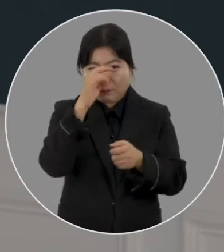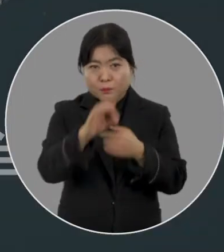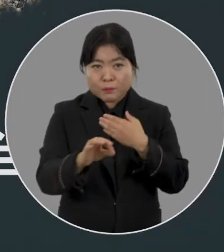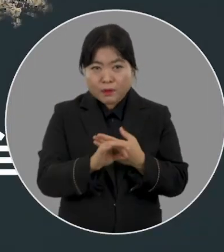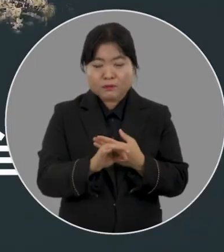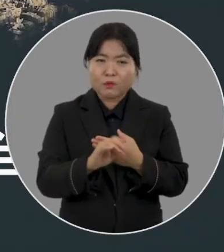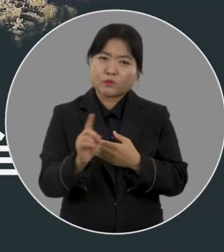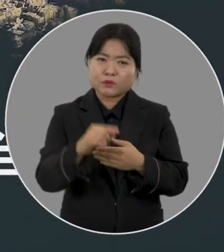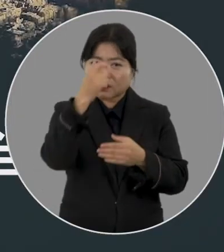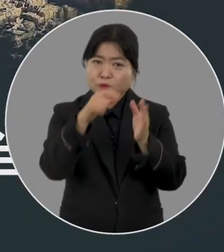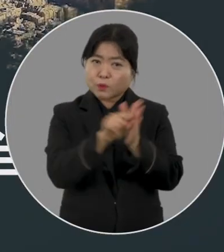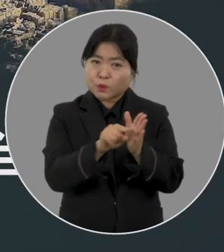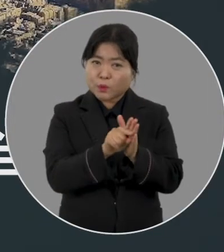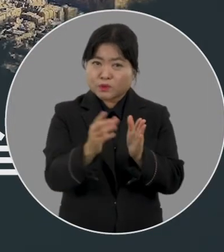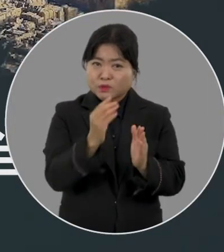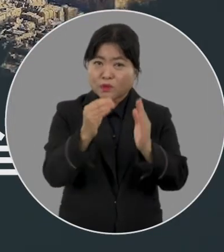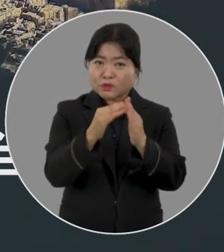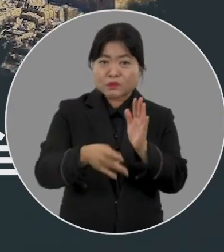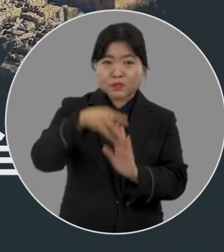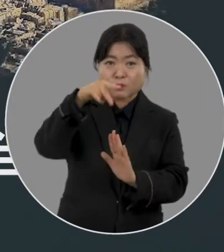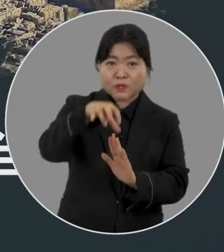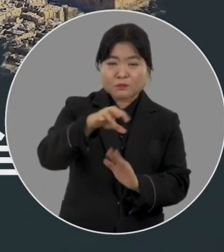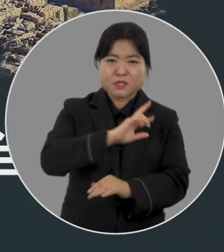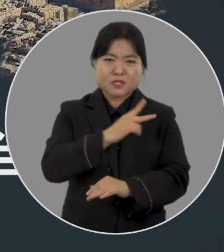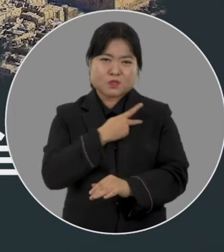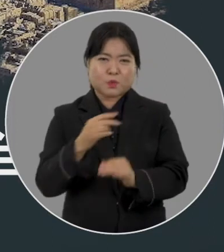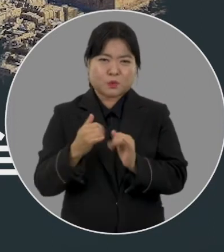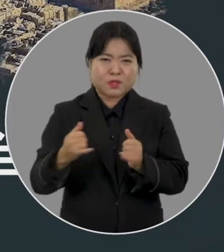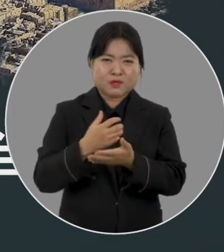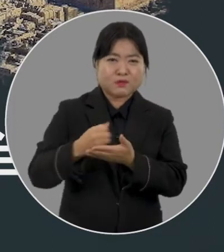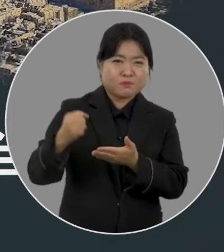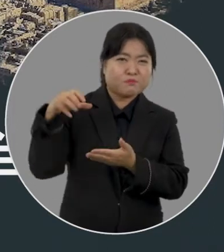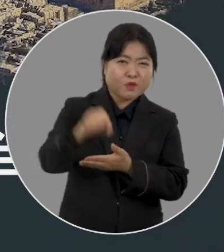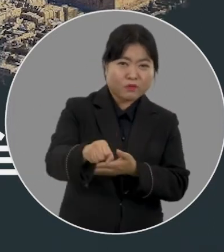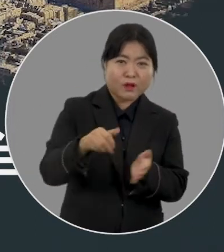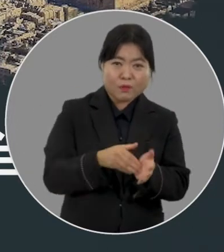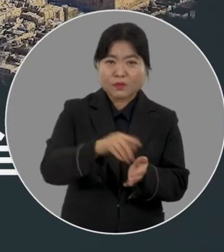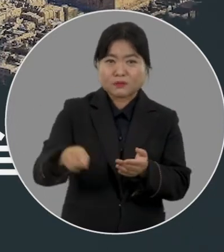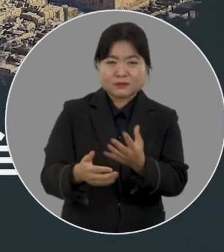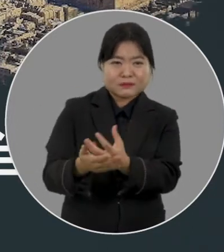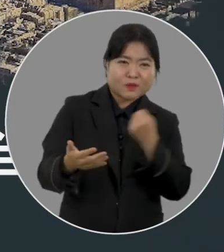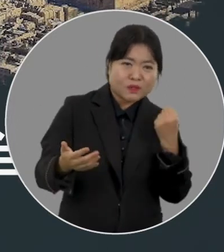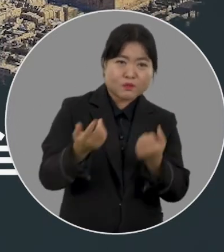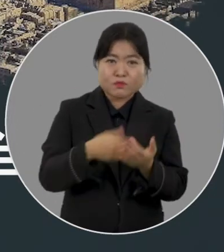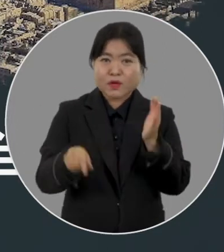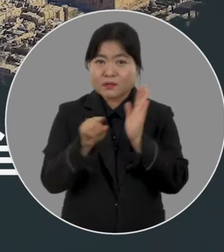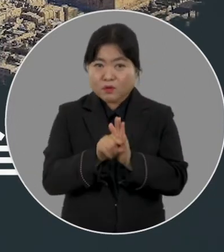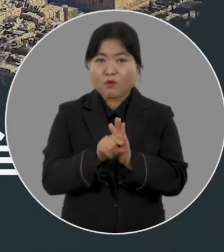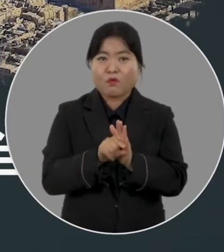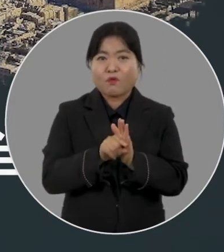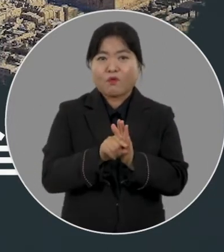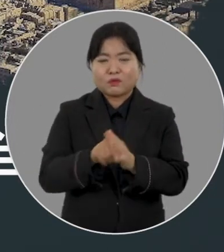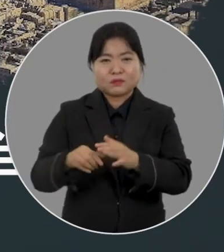살펴보면 어떤 기독교 성진 예루살렘이 이교도에게 점령당하고 이걸 탈환하기 위해서